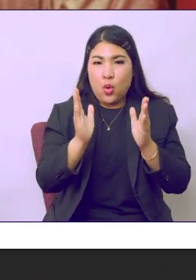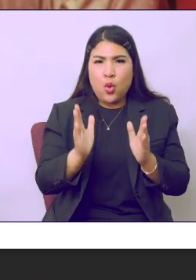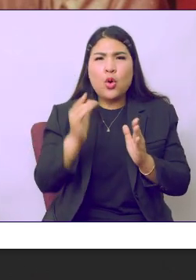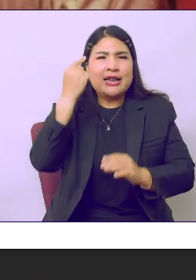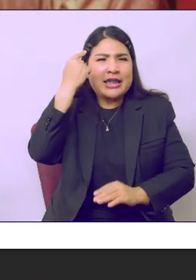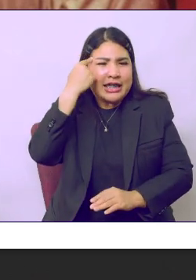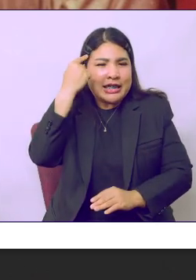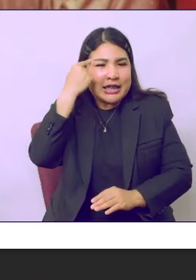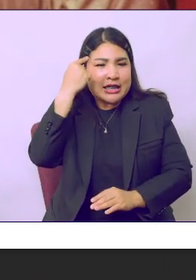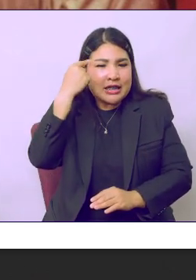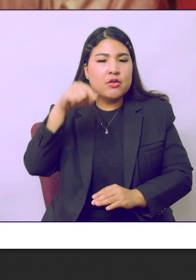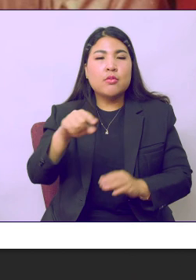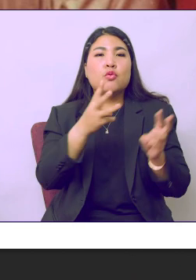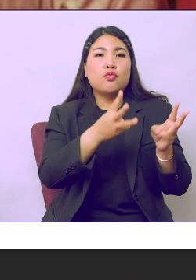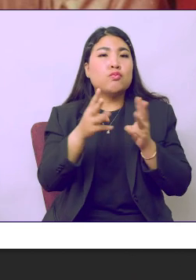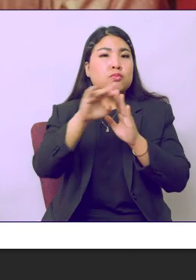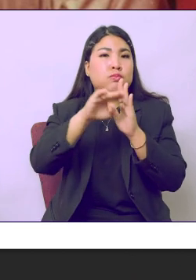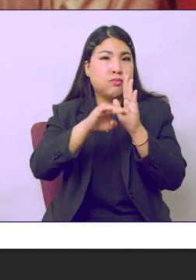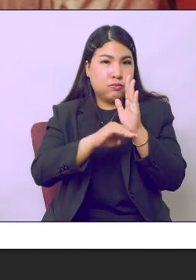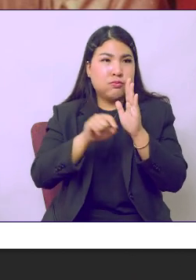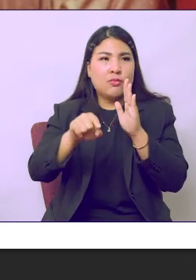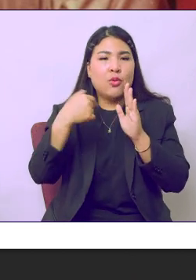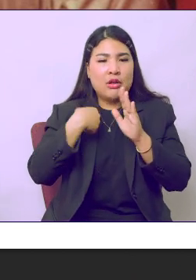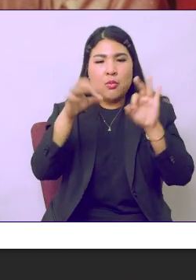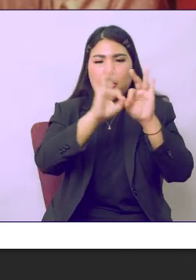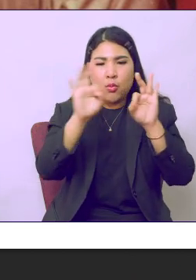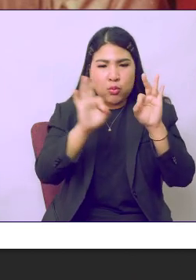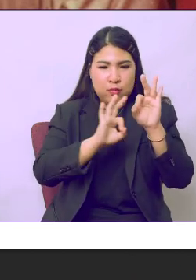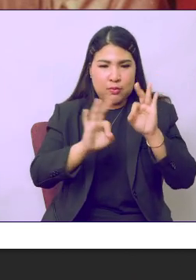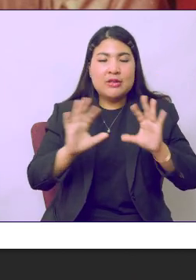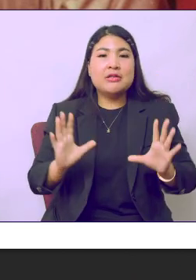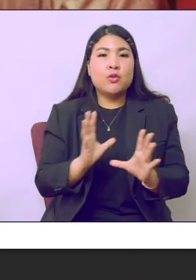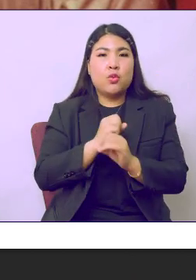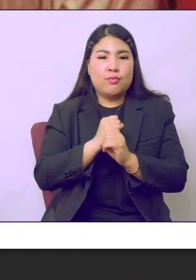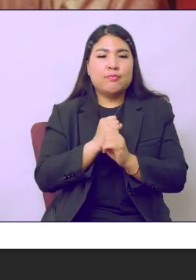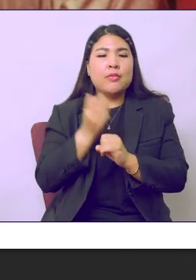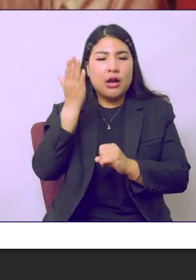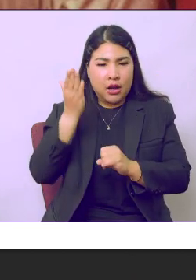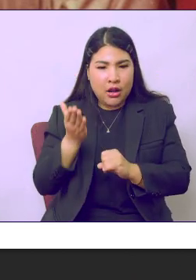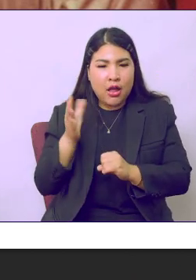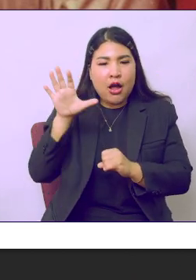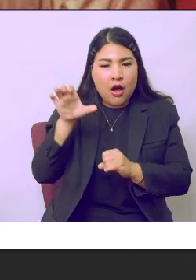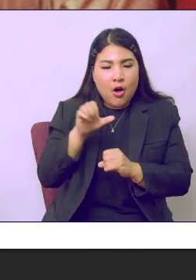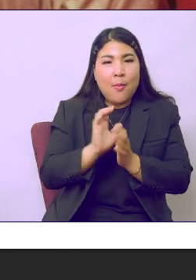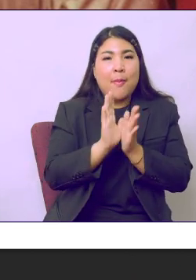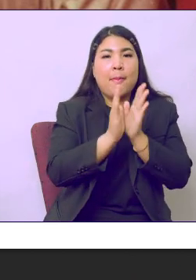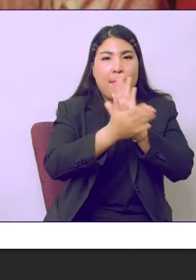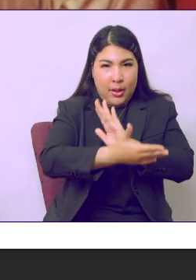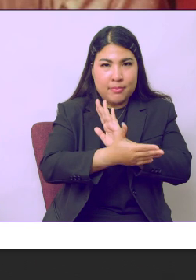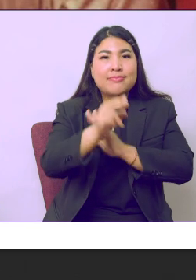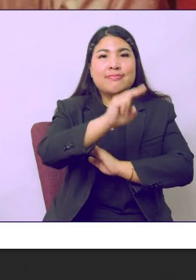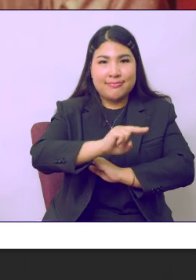คิดขึ้นมานะครับเป็นคนคิดกระบวนการนี้ขึ้นมาตีความจากลกที่ผมบอก 3.6เนี่ยนะครับแล้วก็เอามาประยุกต์นะครับ